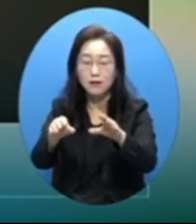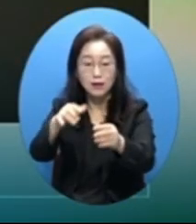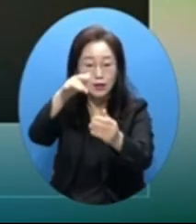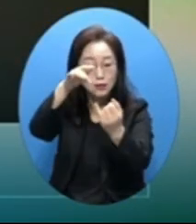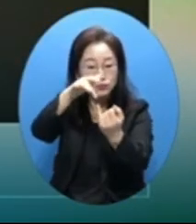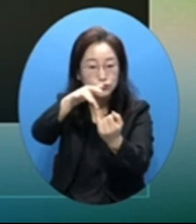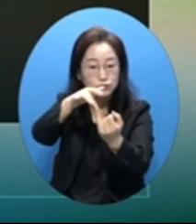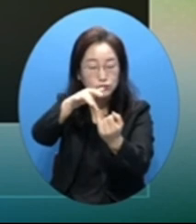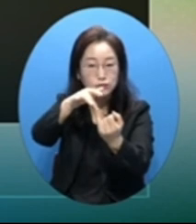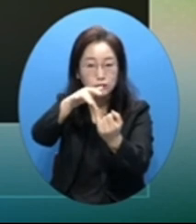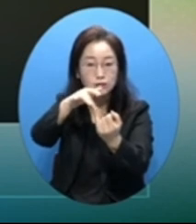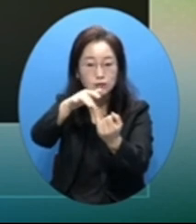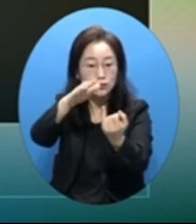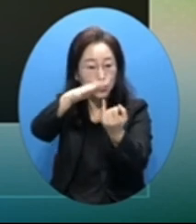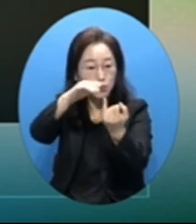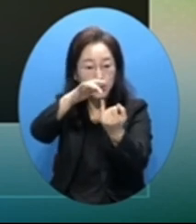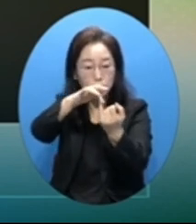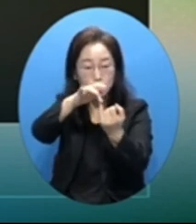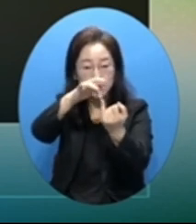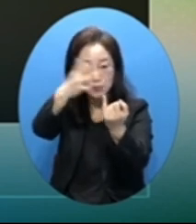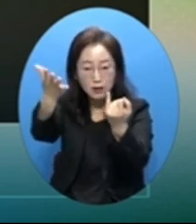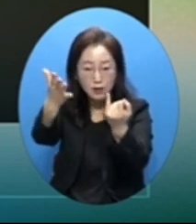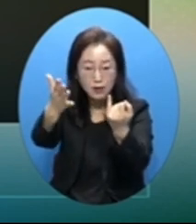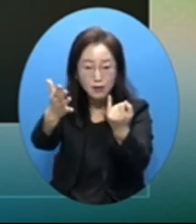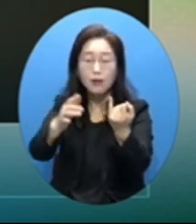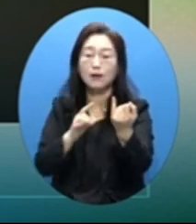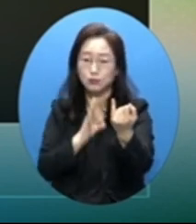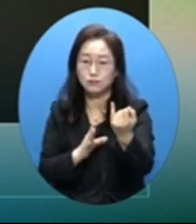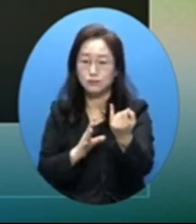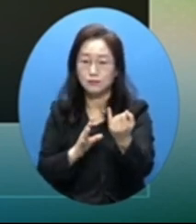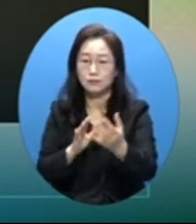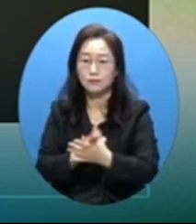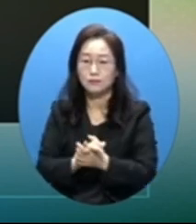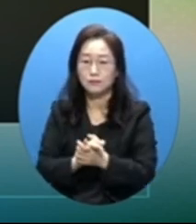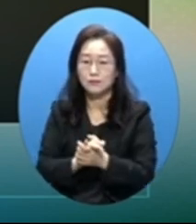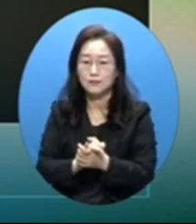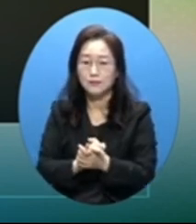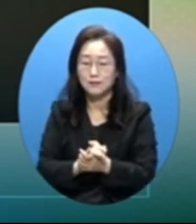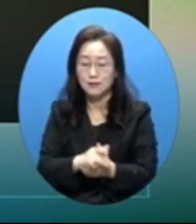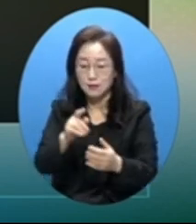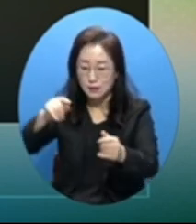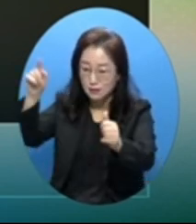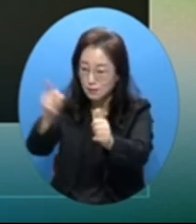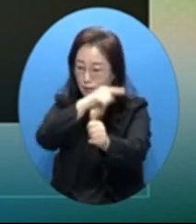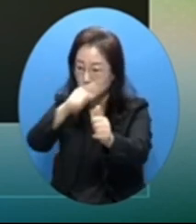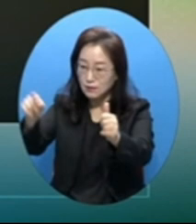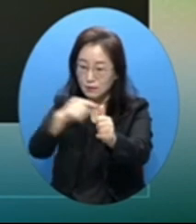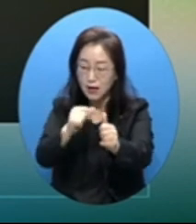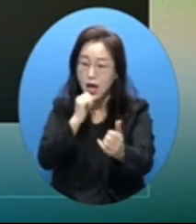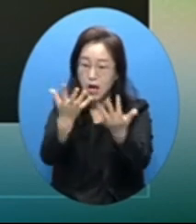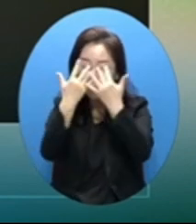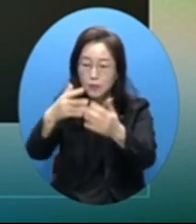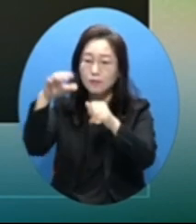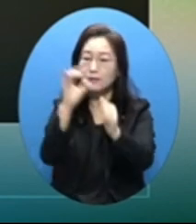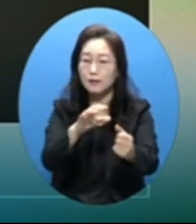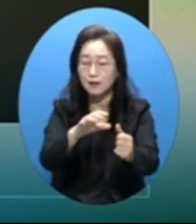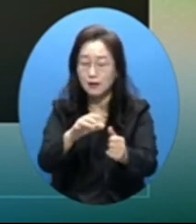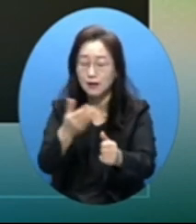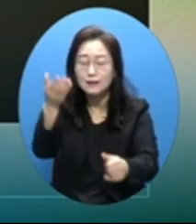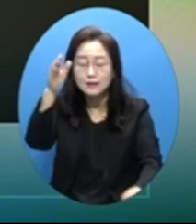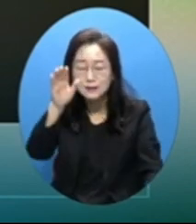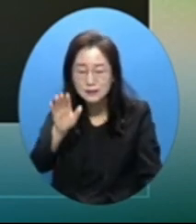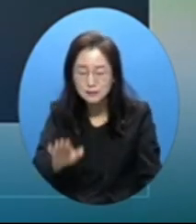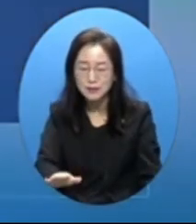아이를 귀신을 쫓아내고 밖에 없는데 이렇게 매일 먹고 감옥에 던져진 것입니다 그런데 그들이